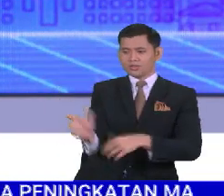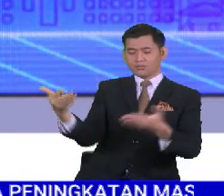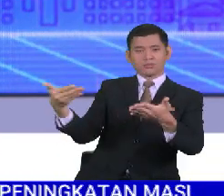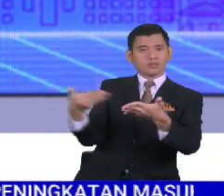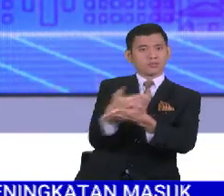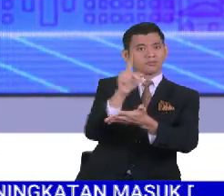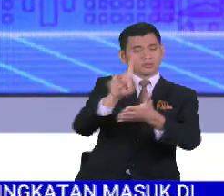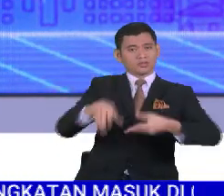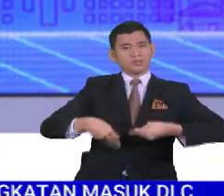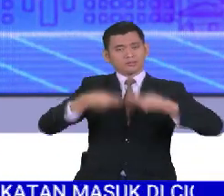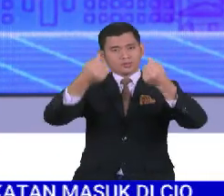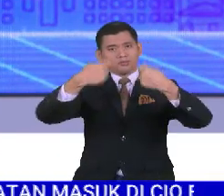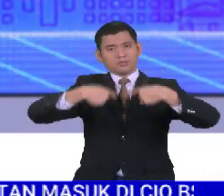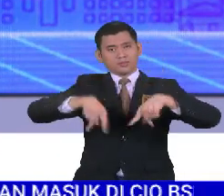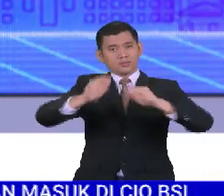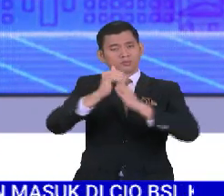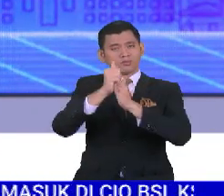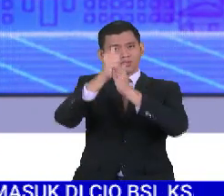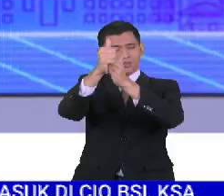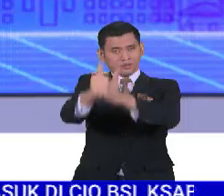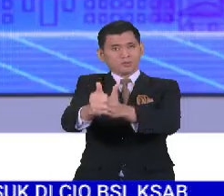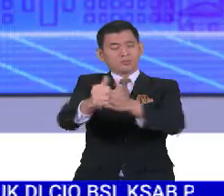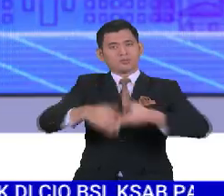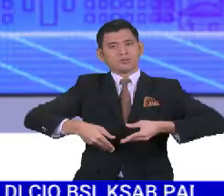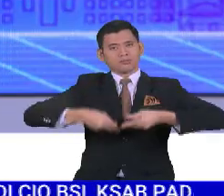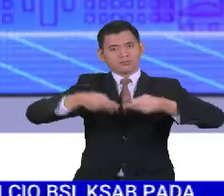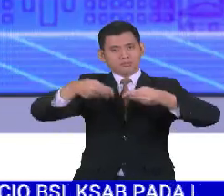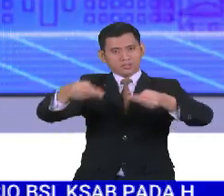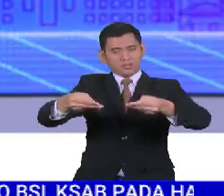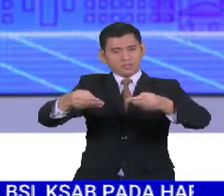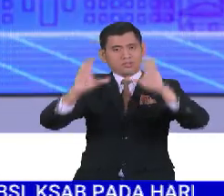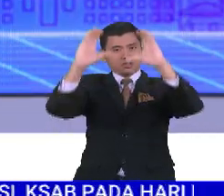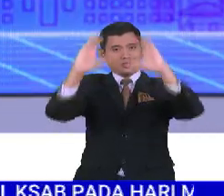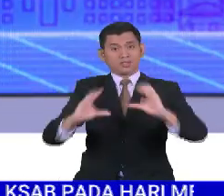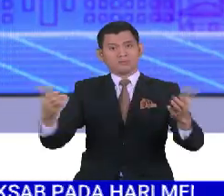memegang kepimpinan sekaligus memberi nafas segar dalam pentadbiran.